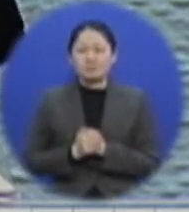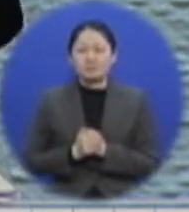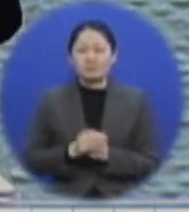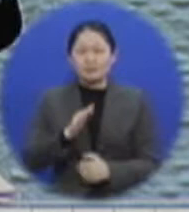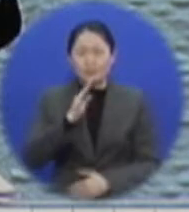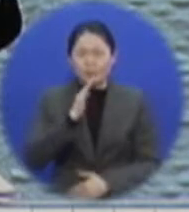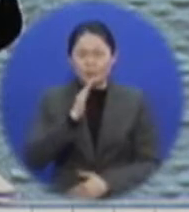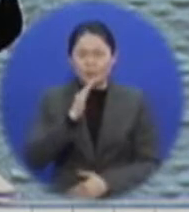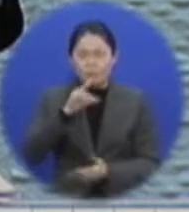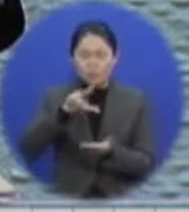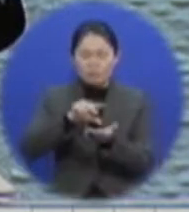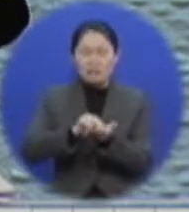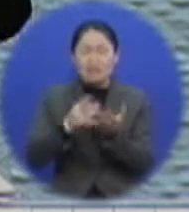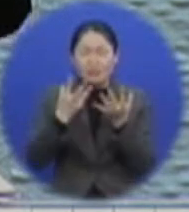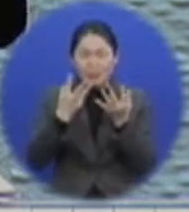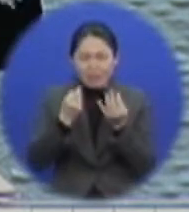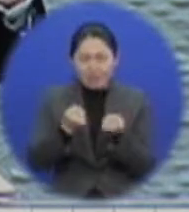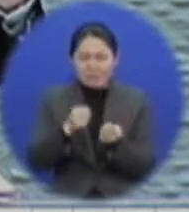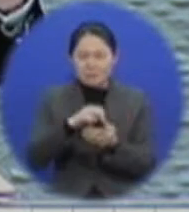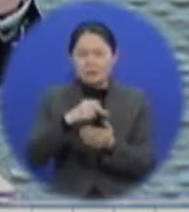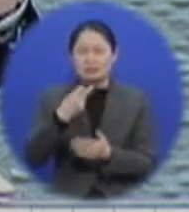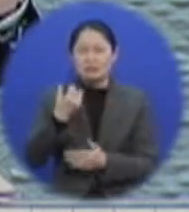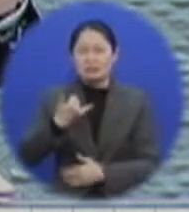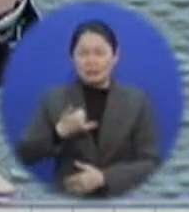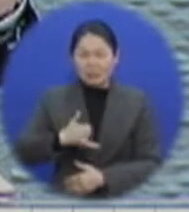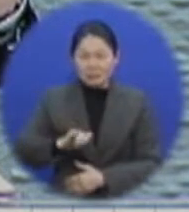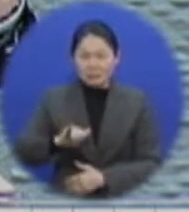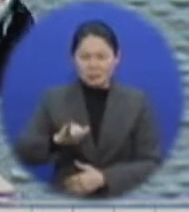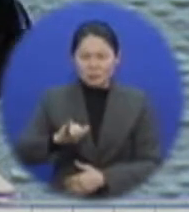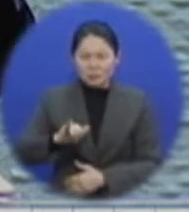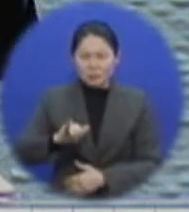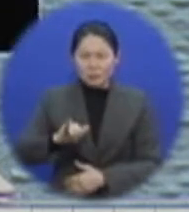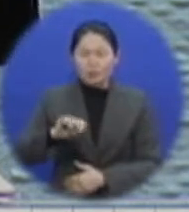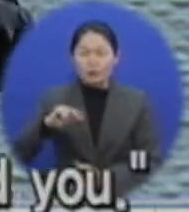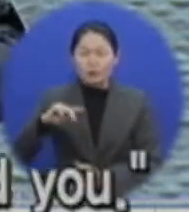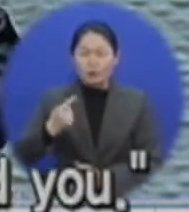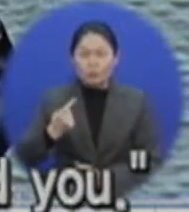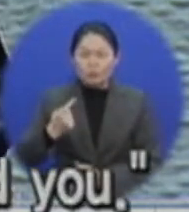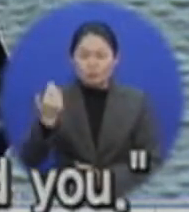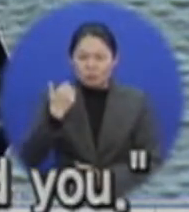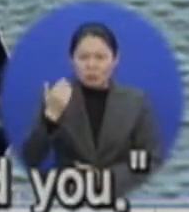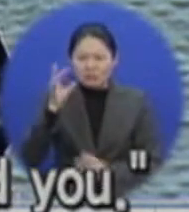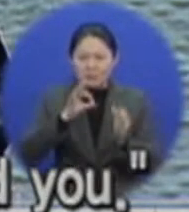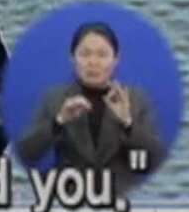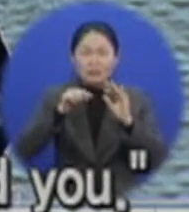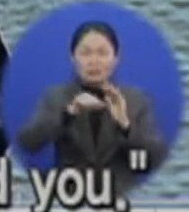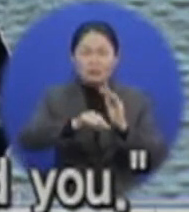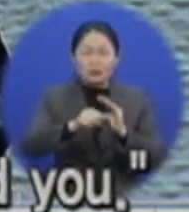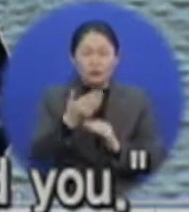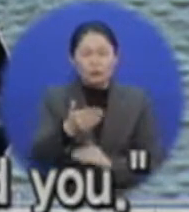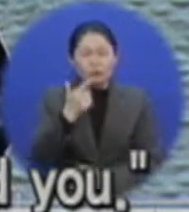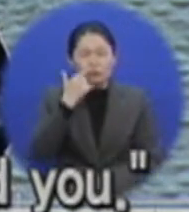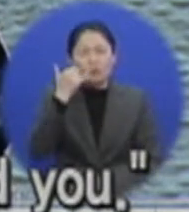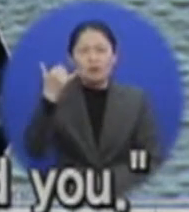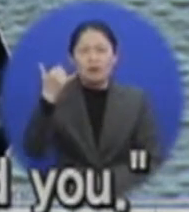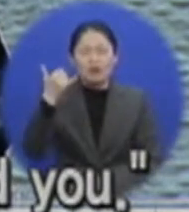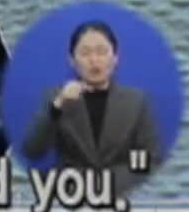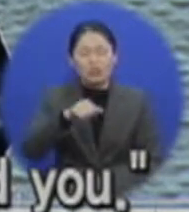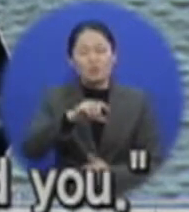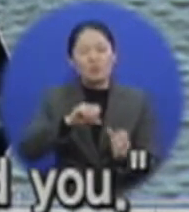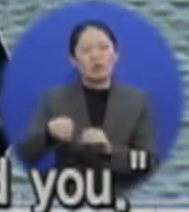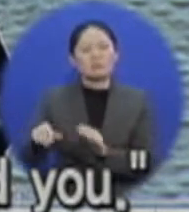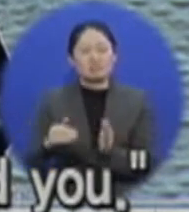문제가 많은 자식 정말 방탕한 그런 잘 치게 누가 찾아가서 내 부모가 너